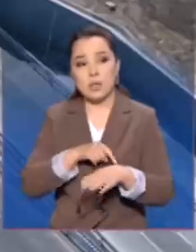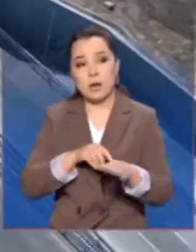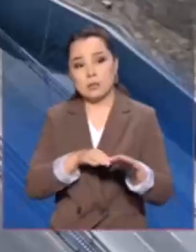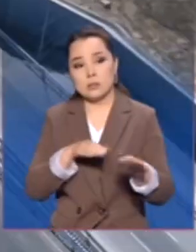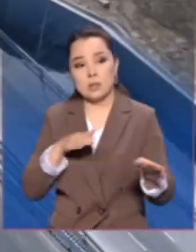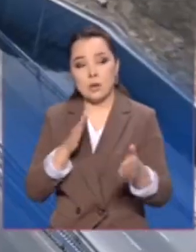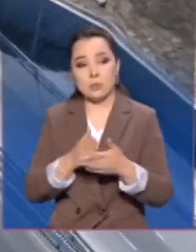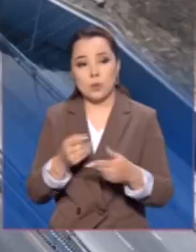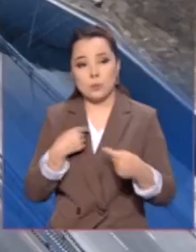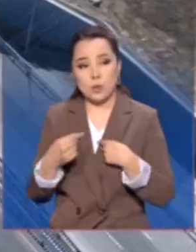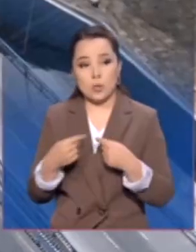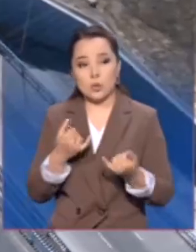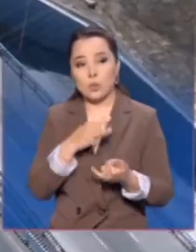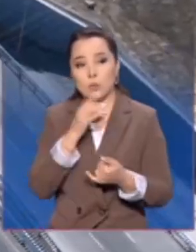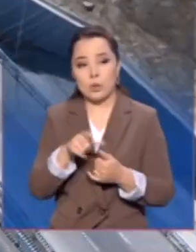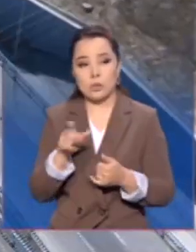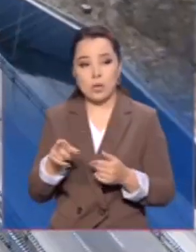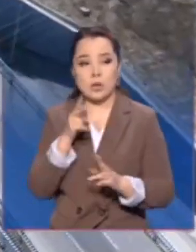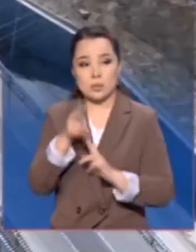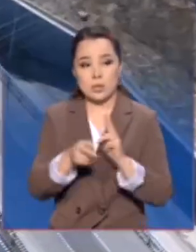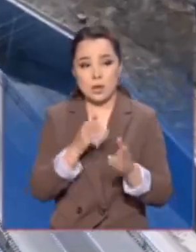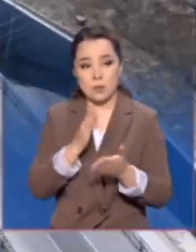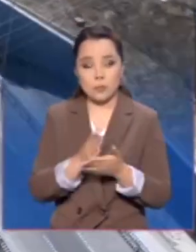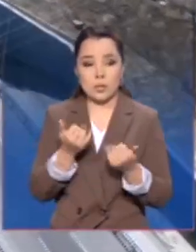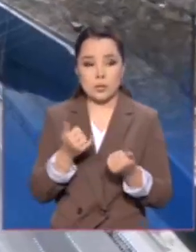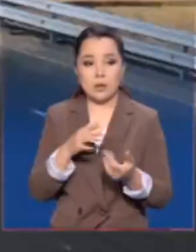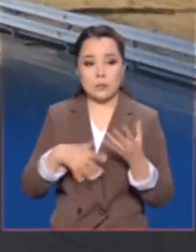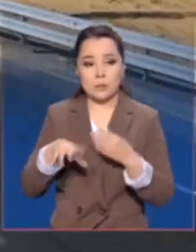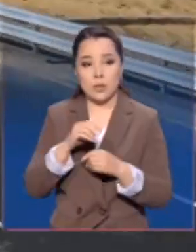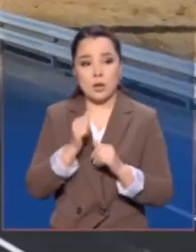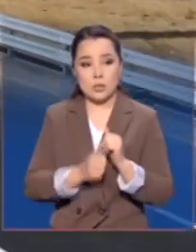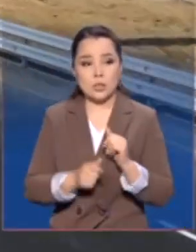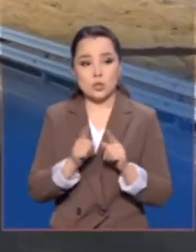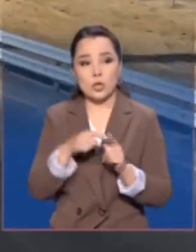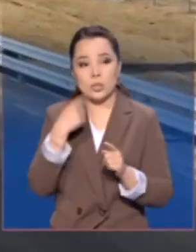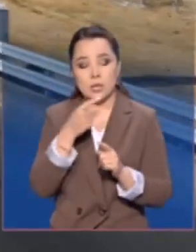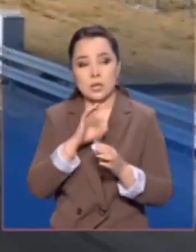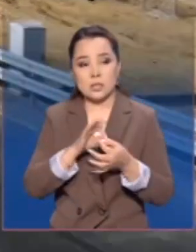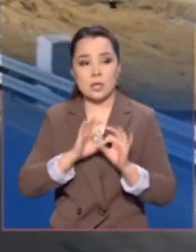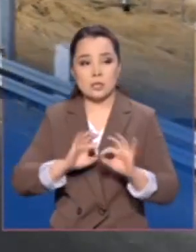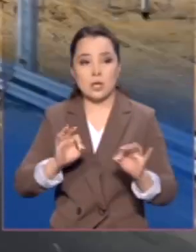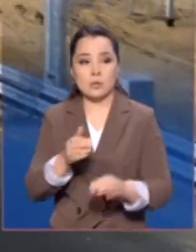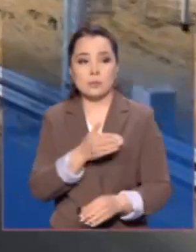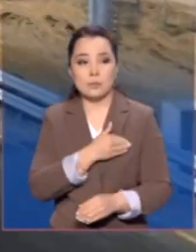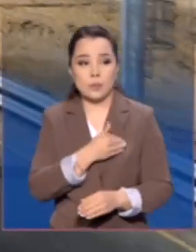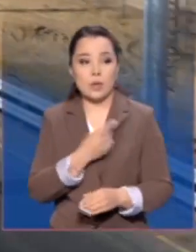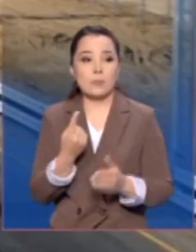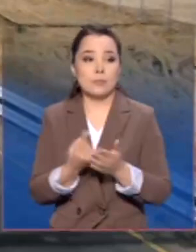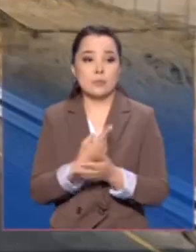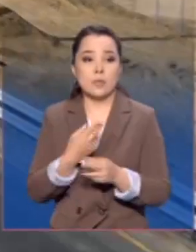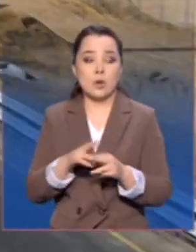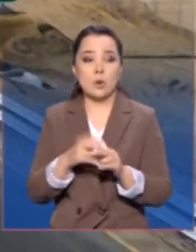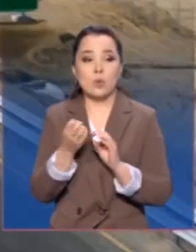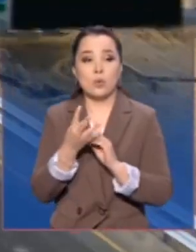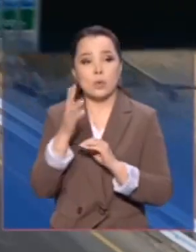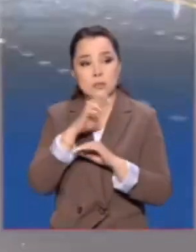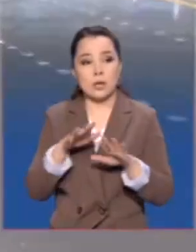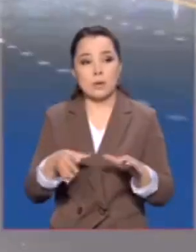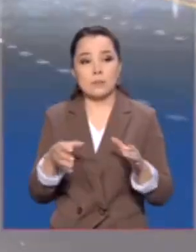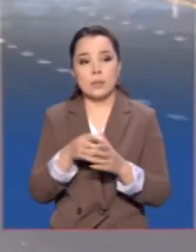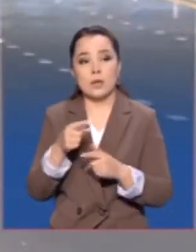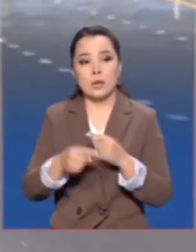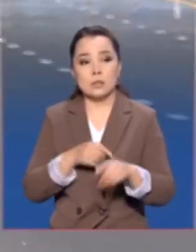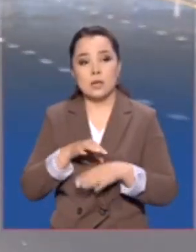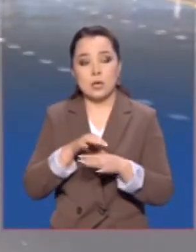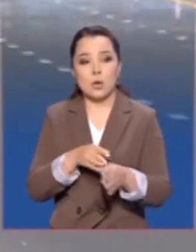кептелісте уақытын өткізетін көптің уәжі орында. Енді оның әрқайсына жеке-жеке тоқталсақ. Алдымен 14 елді мекен арқылы